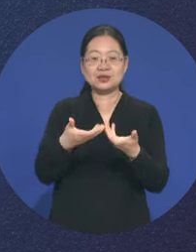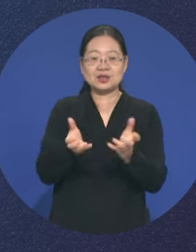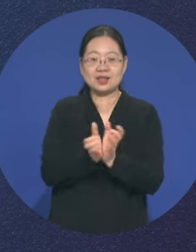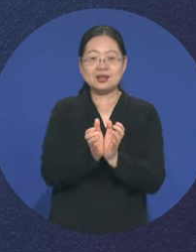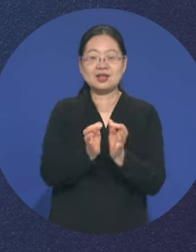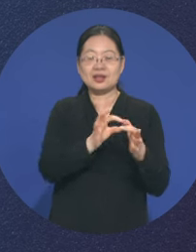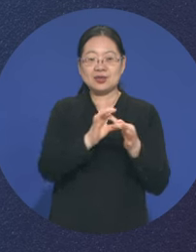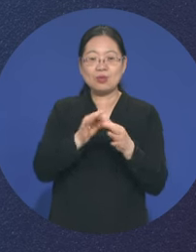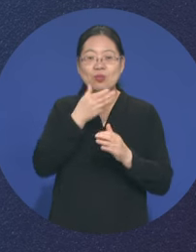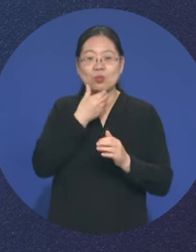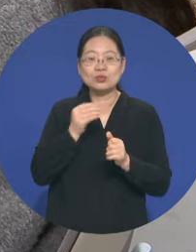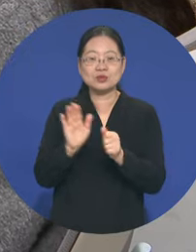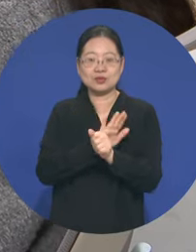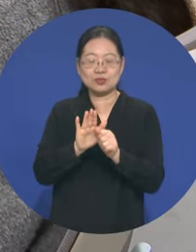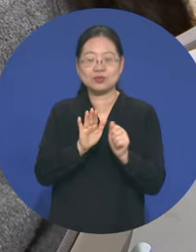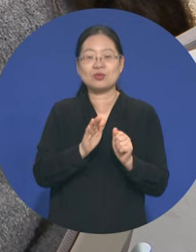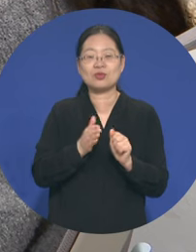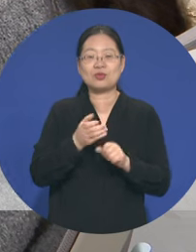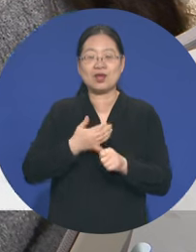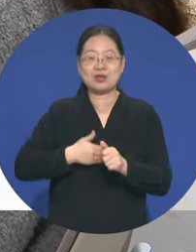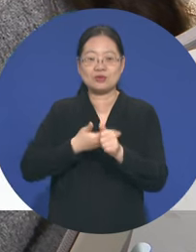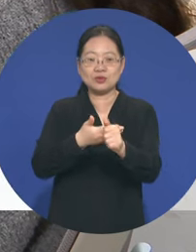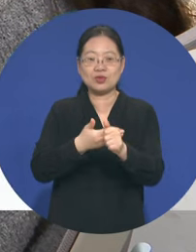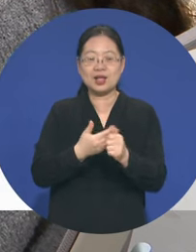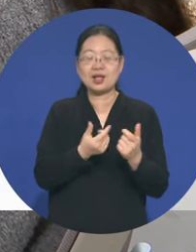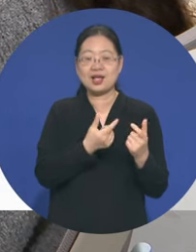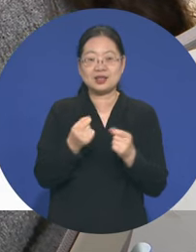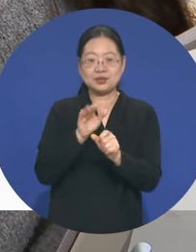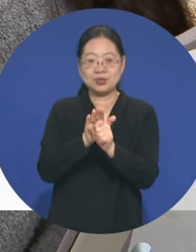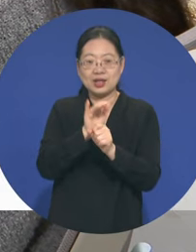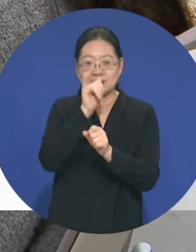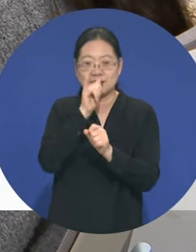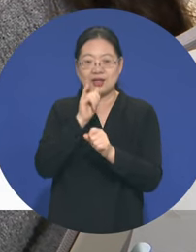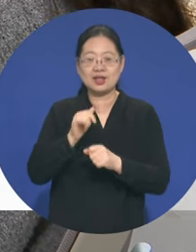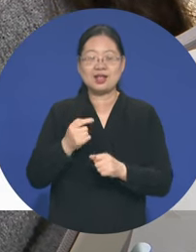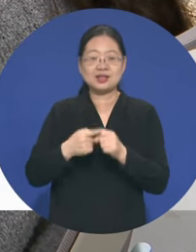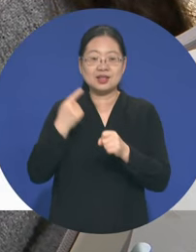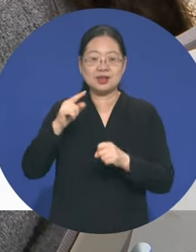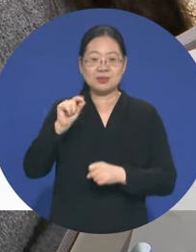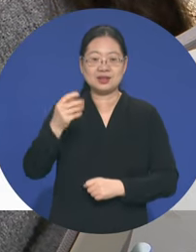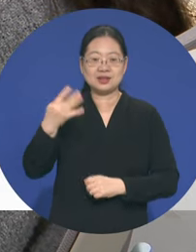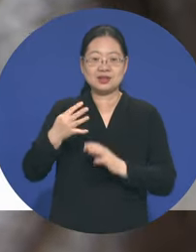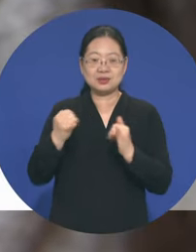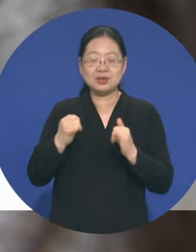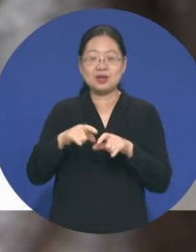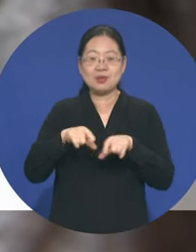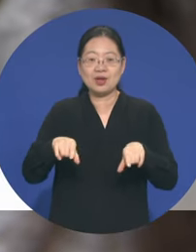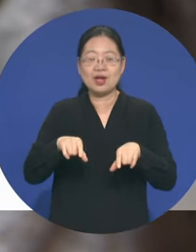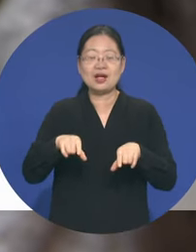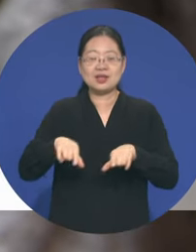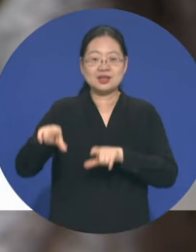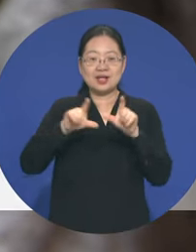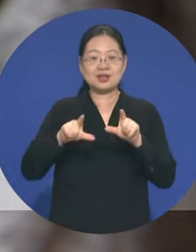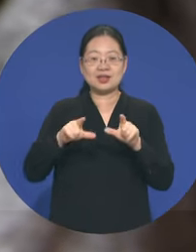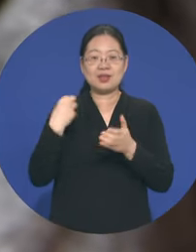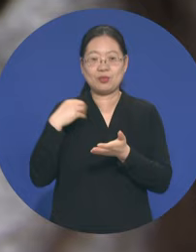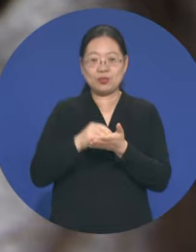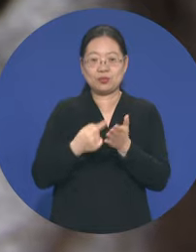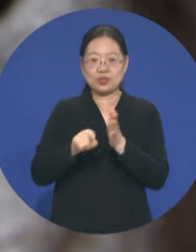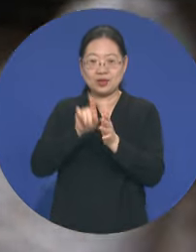복지 지원도 안내합니다. 이 같은 공동대응으로 지난해 1만 4천여 명이 편안한 일상을 찾을 수 있도록